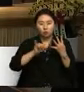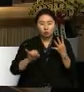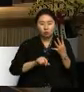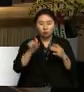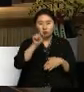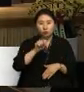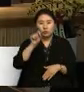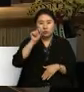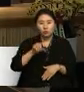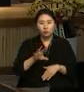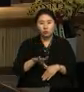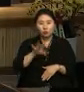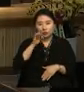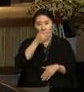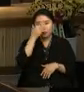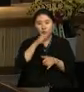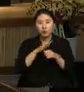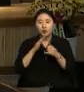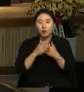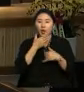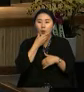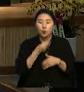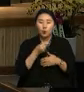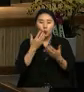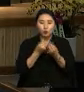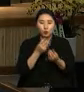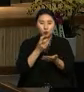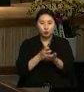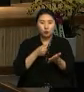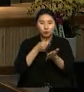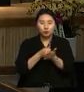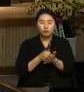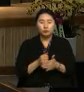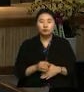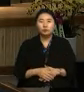자치단체 가운데 최초로 청소년 행복 주간 조례를 제정해 씁니다